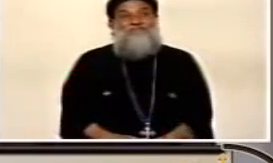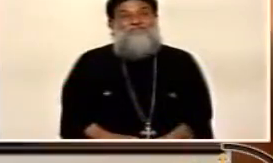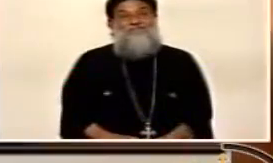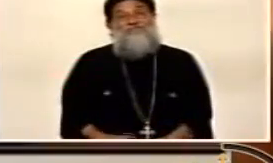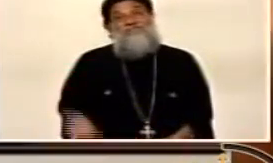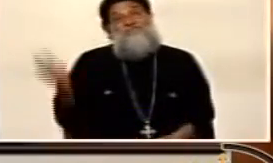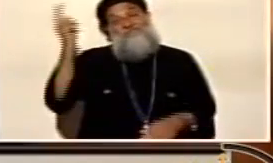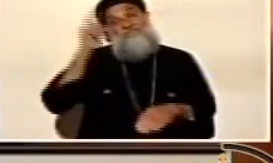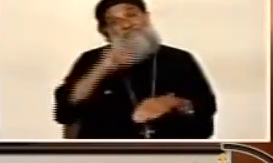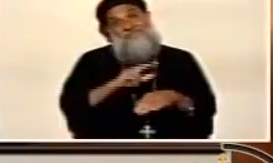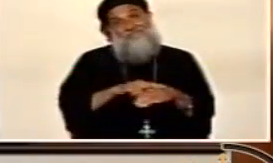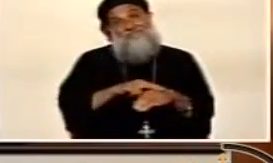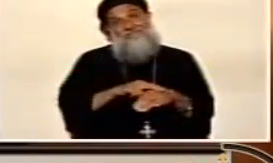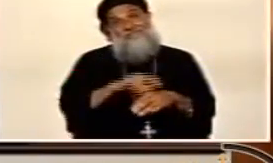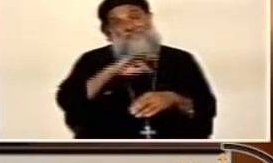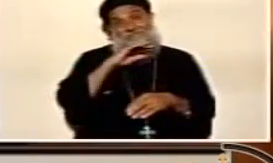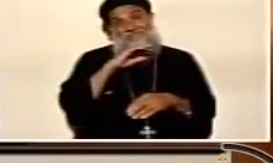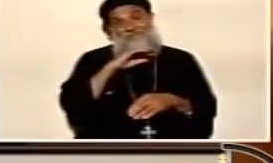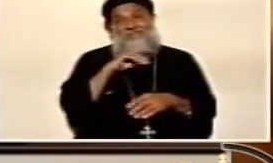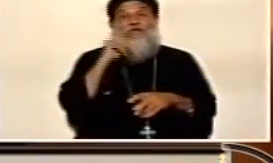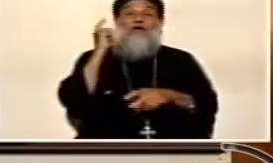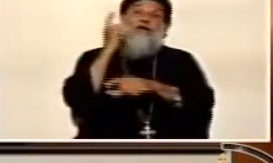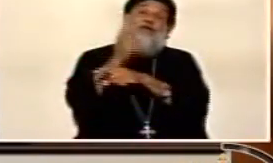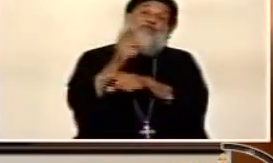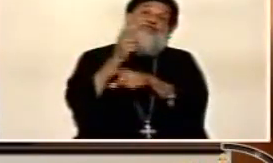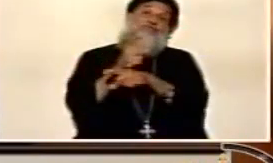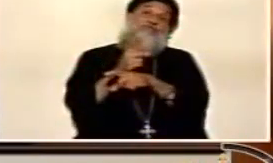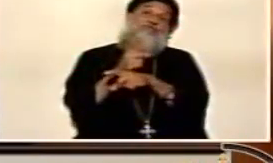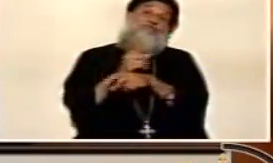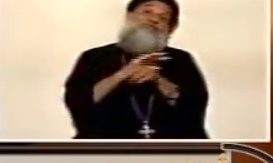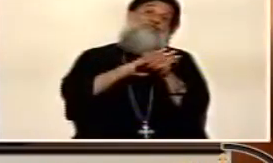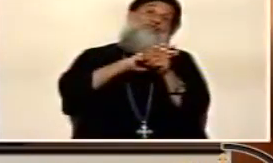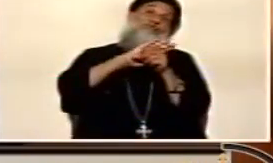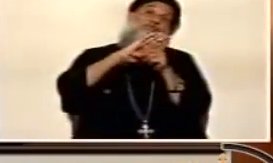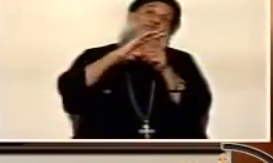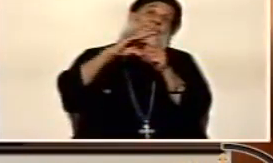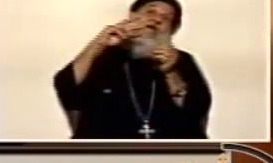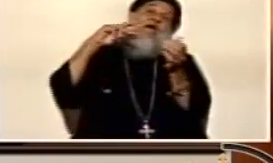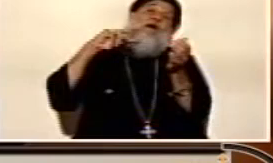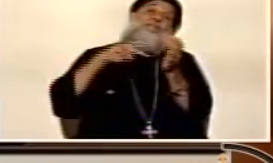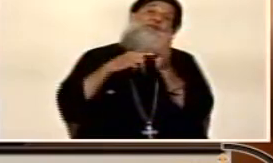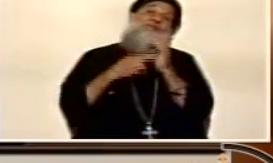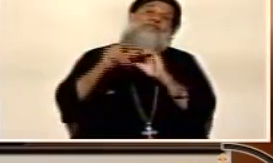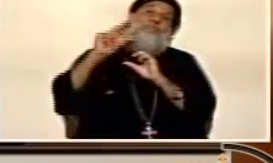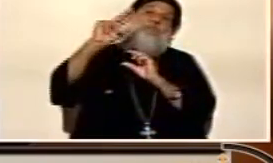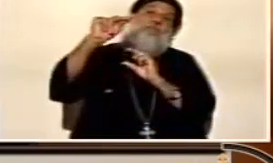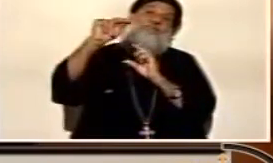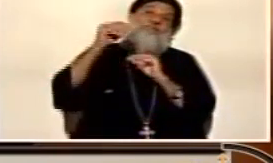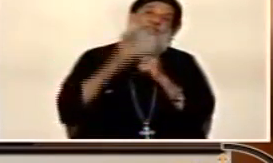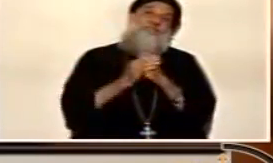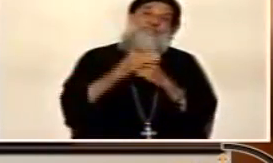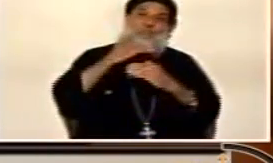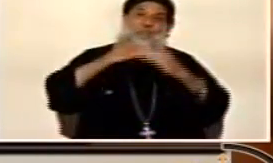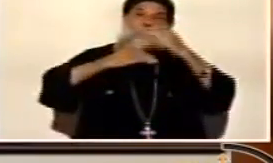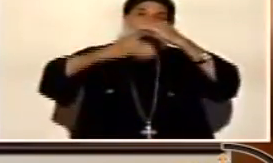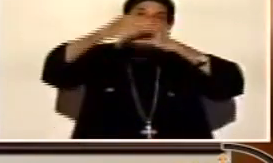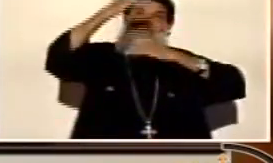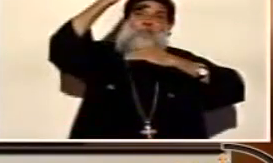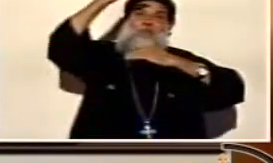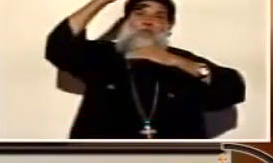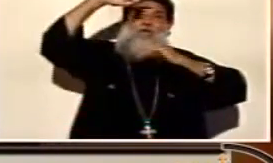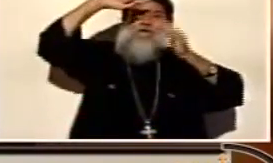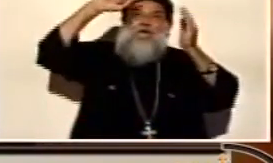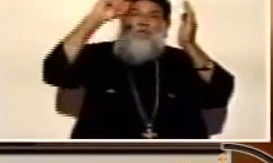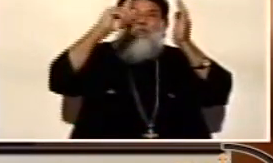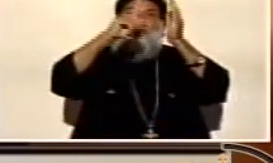بس أضيف حاجة، إن الرسل والشهداء عملوا كده، ودول أول حاجة في